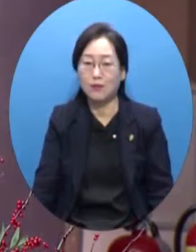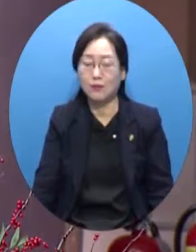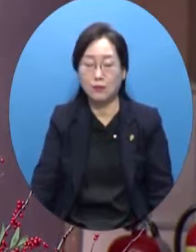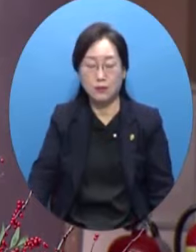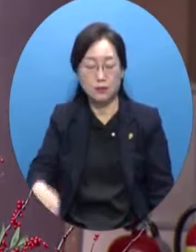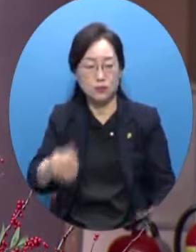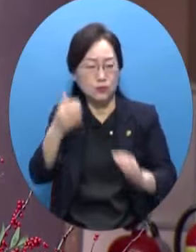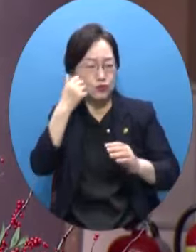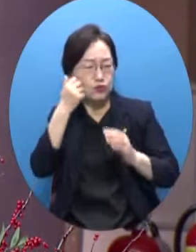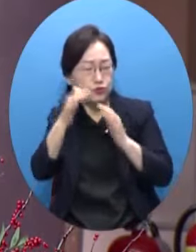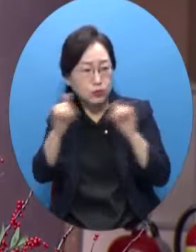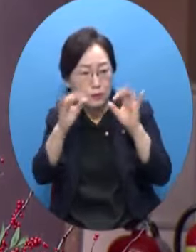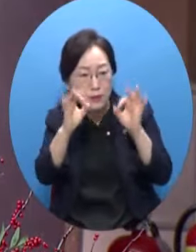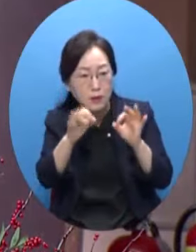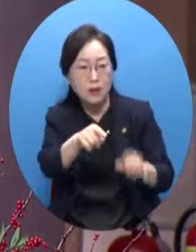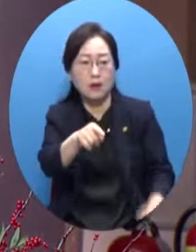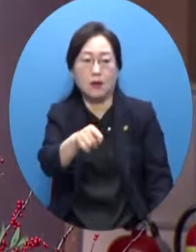군인들이